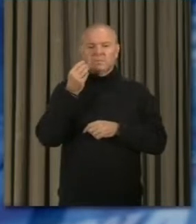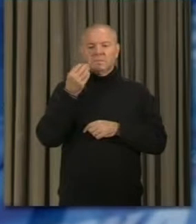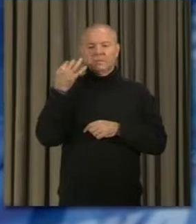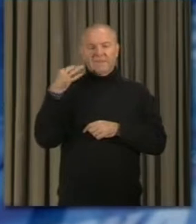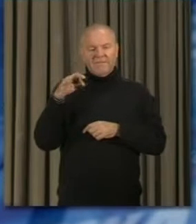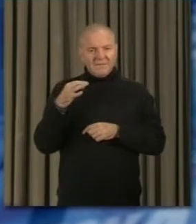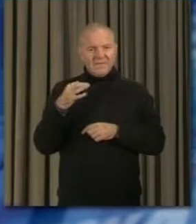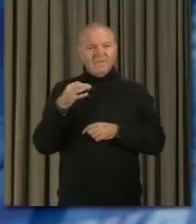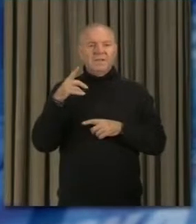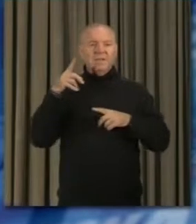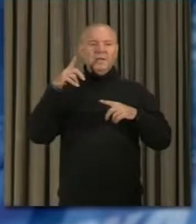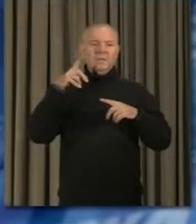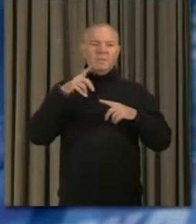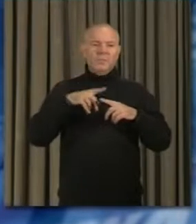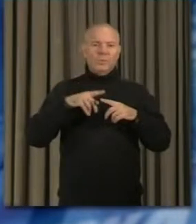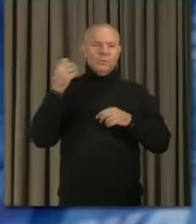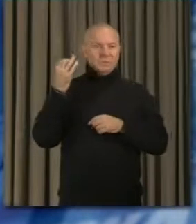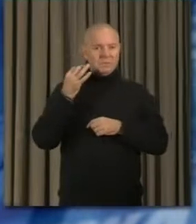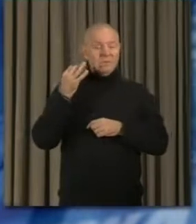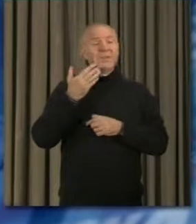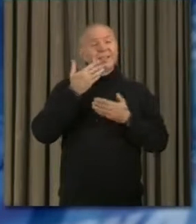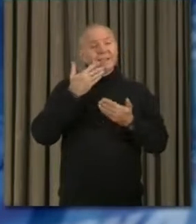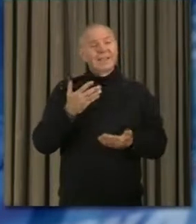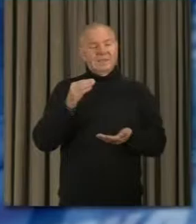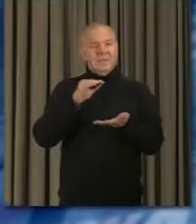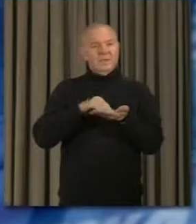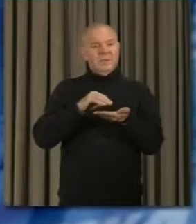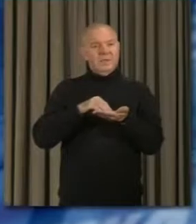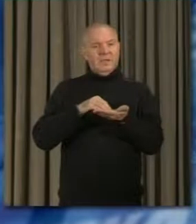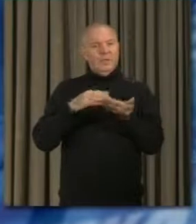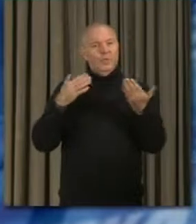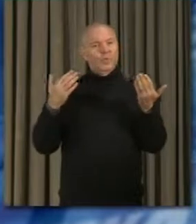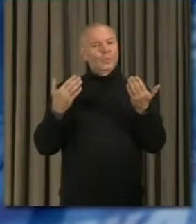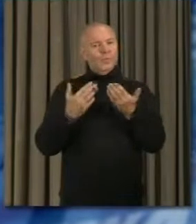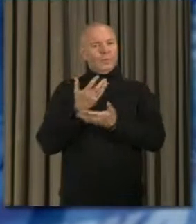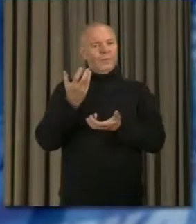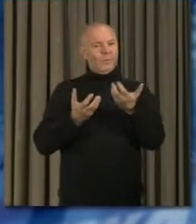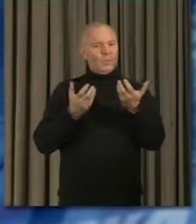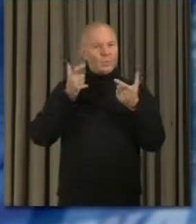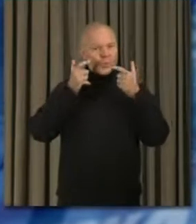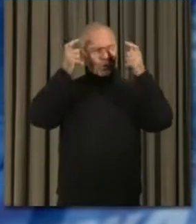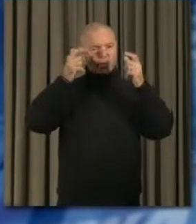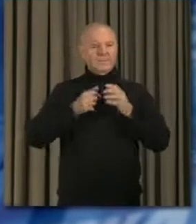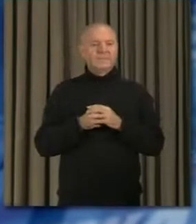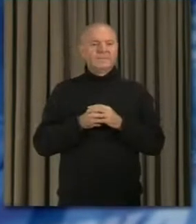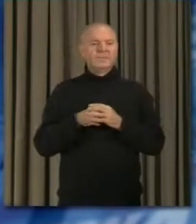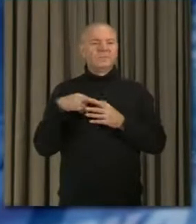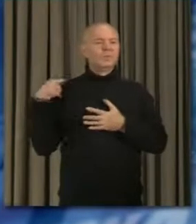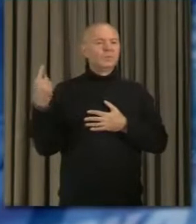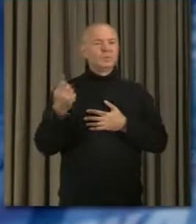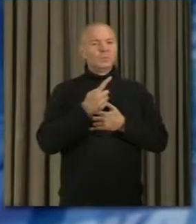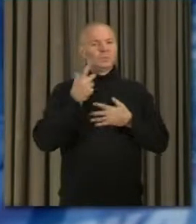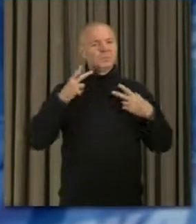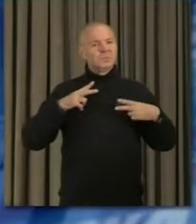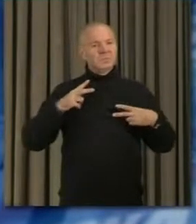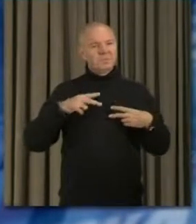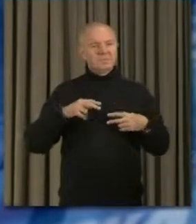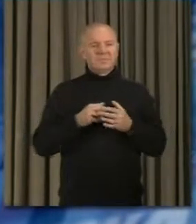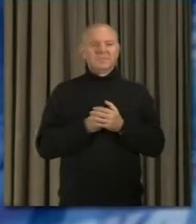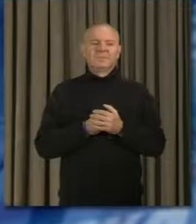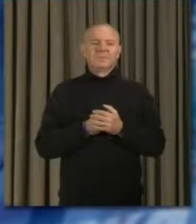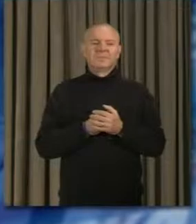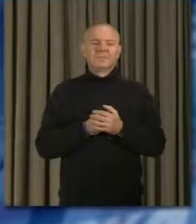ristorazione ancora più elevata del solito grazie alla presenza di nuovi acquisti in cucina per il clima sereno e partecipativo che si respirava